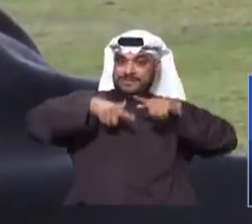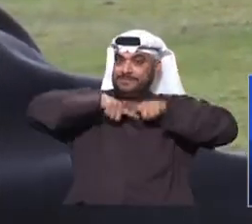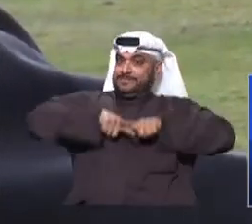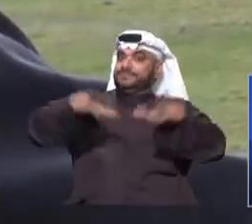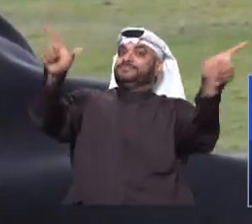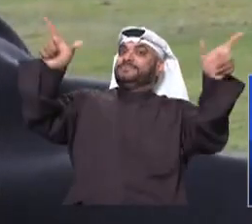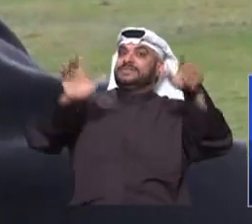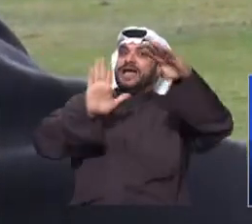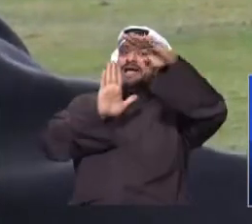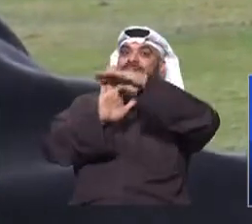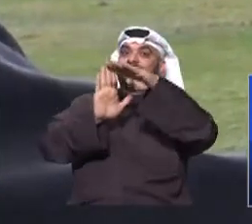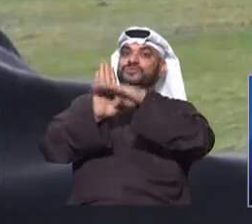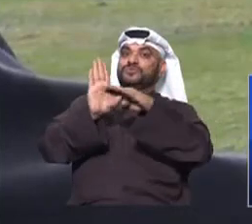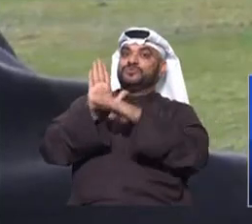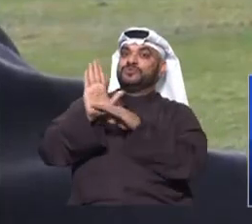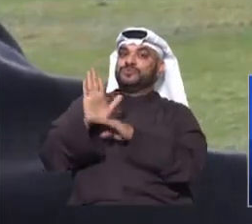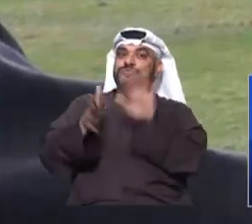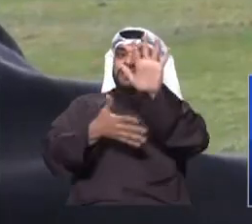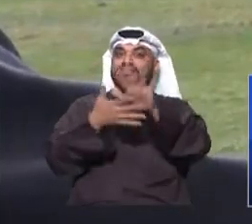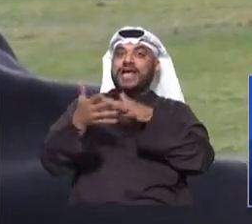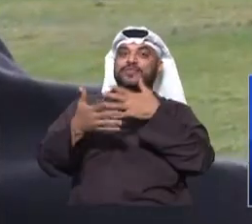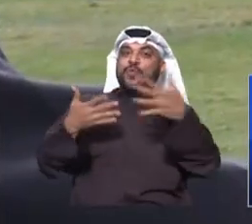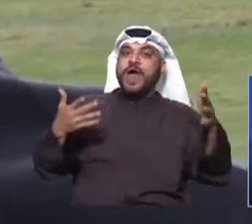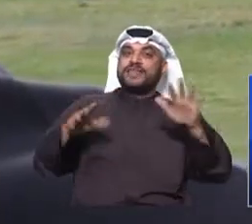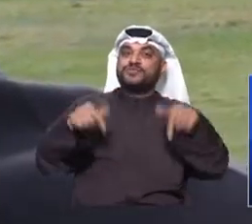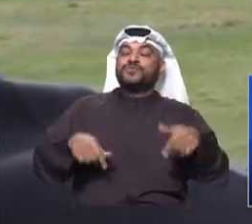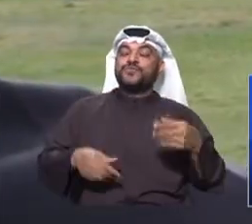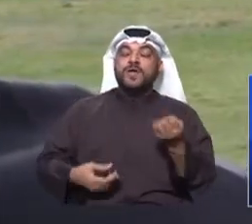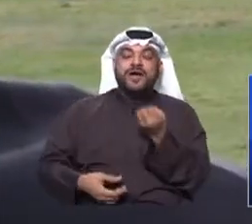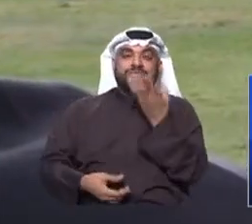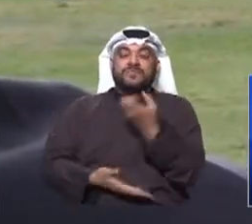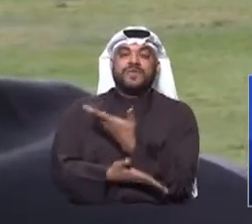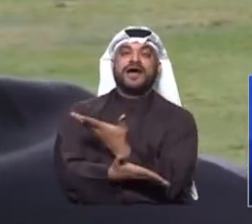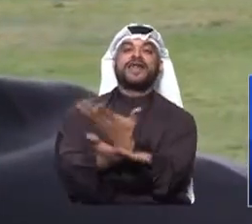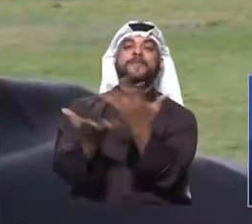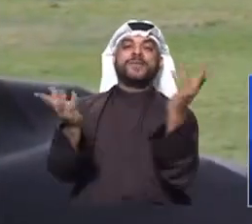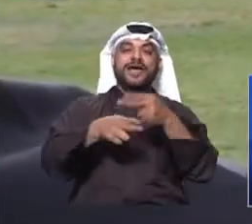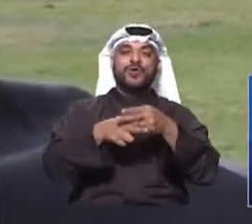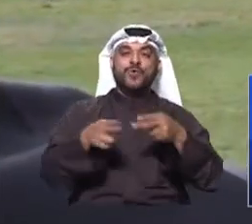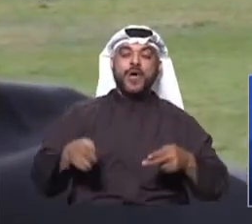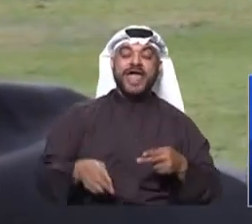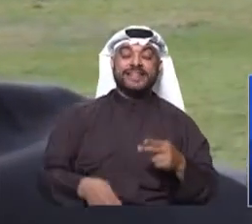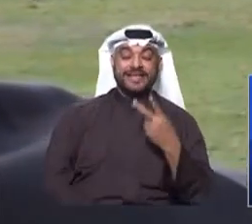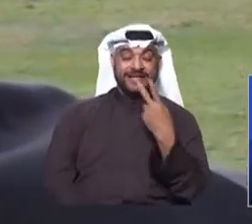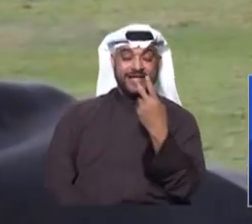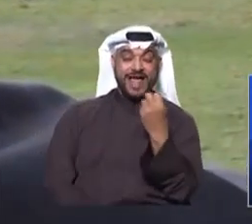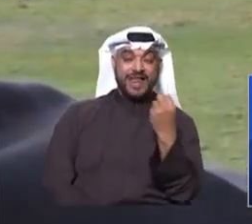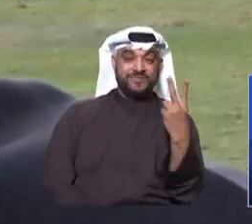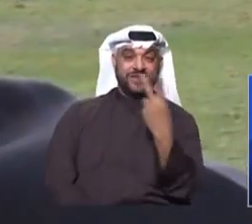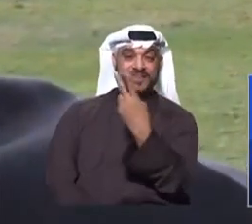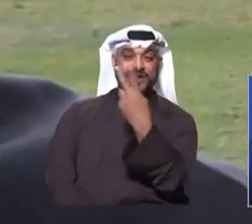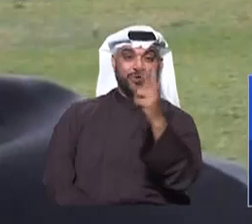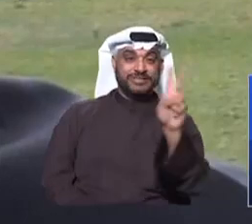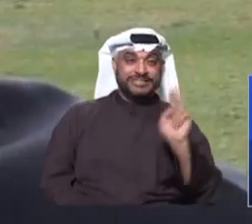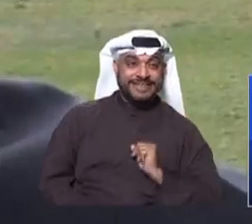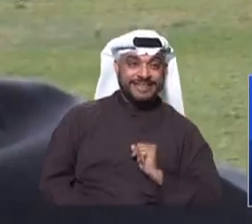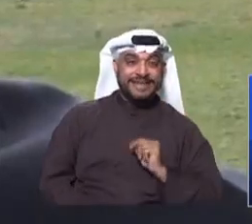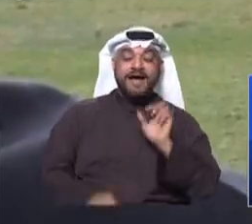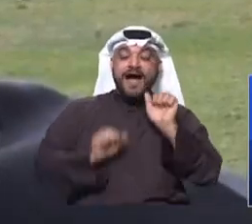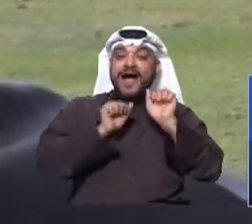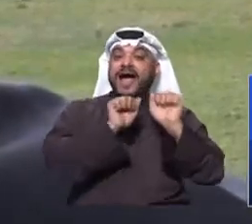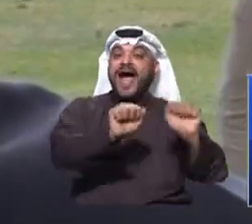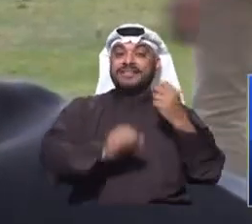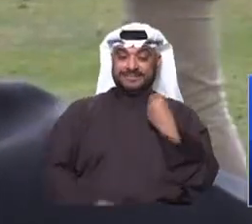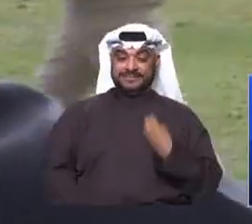فعاليات، سمينا الموسم هذا ربيع الكويت، ربيع الكويت 2022. بإذن الله هذه الاحتفالية اليوم بعد